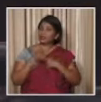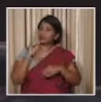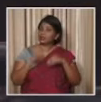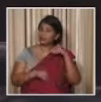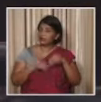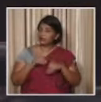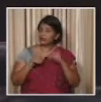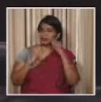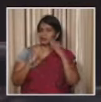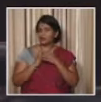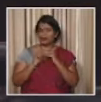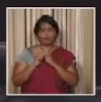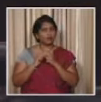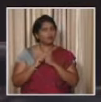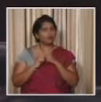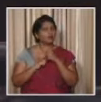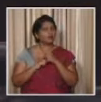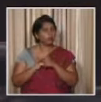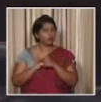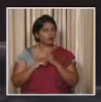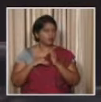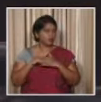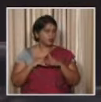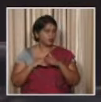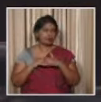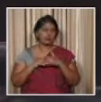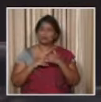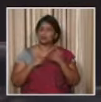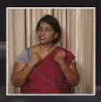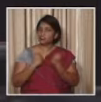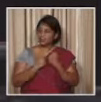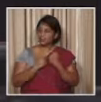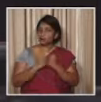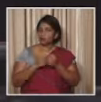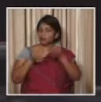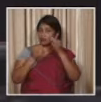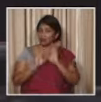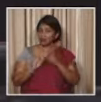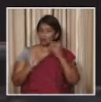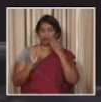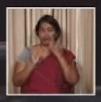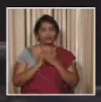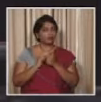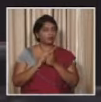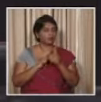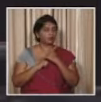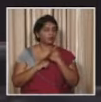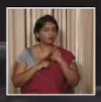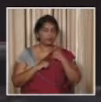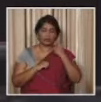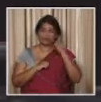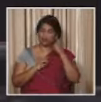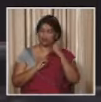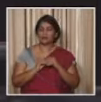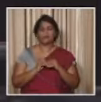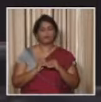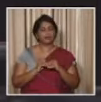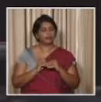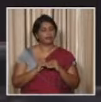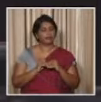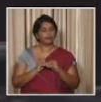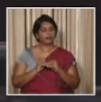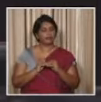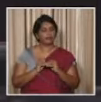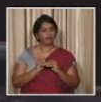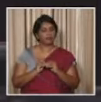දේශපාලන තත්වය සහ අපි මූණ දෙන අභියෝග හරියට කතා කළ යුතුයි කියලා මම සිතනවා. ඒ